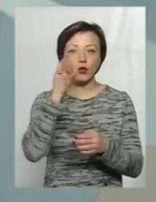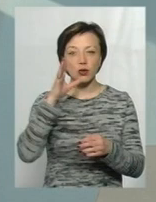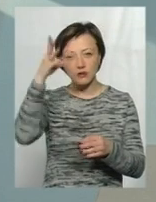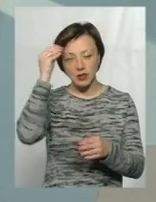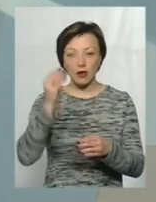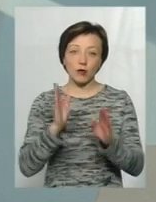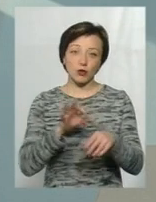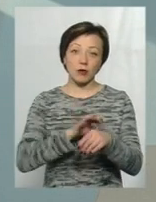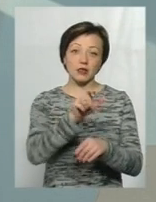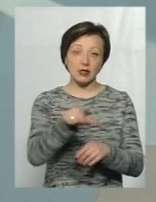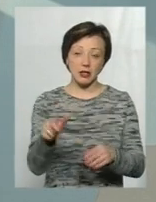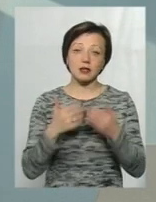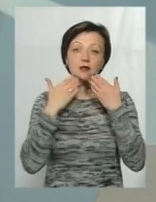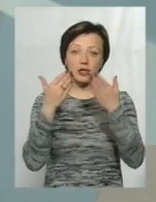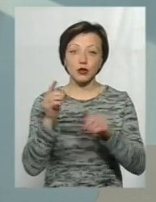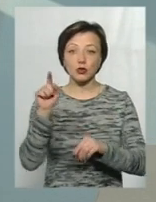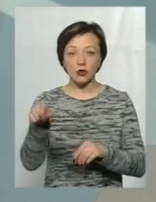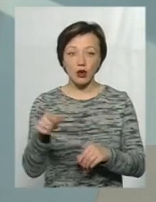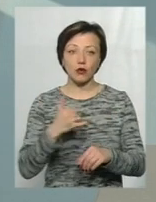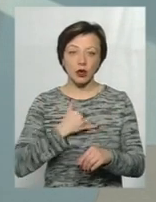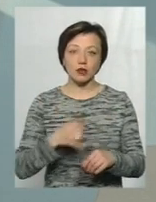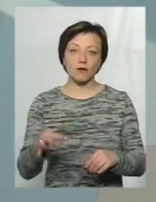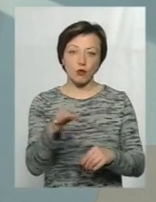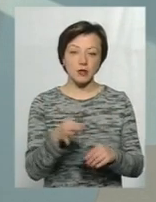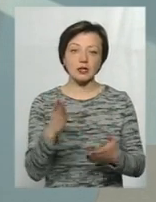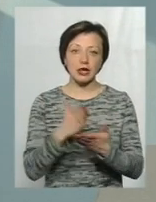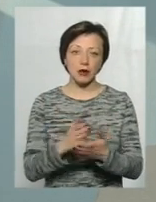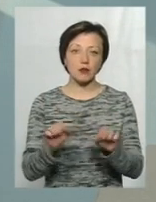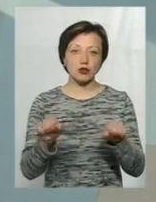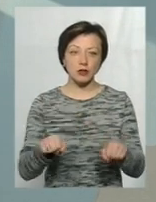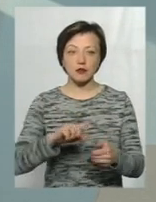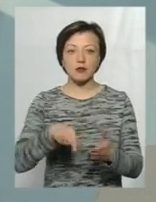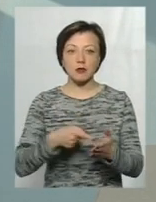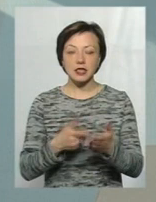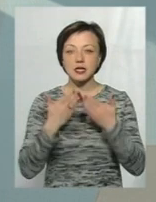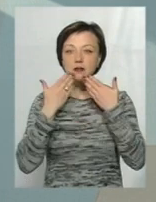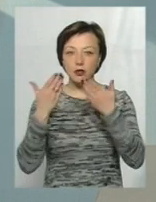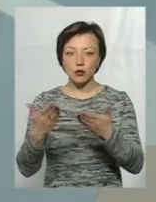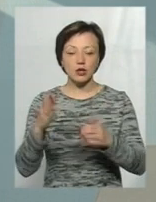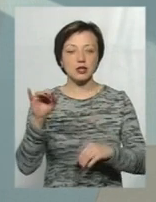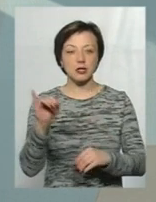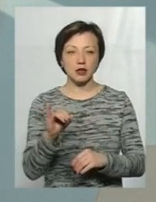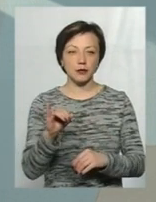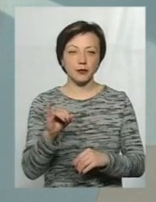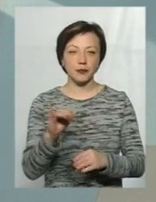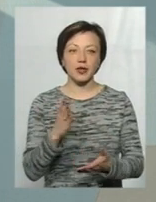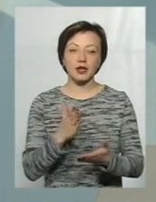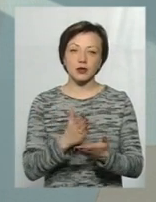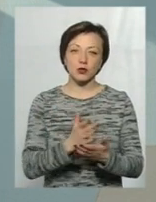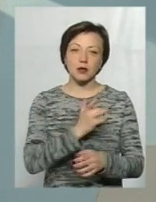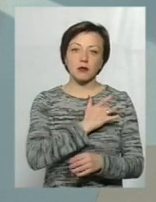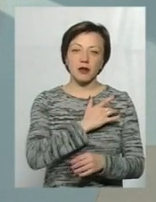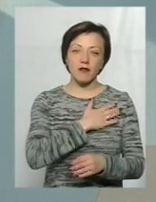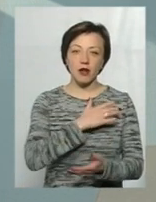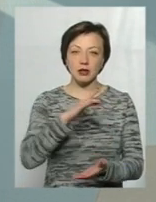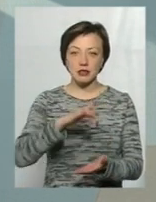пацієнти, які будуть і звертатись і туди. Тобто в нас в області є можливість в місті вже звернутися. І існує і приватний